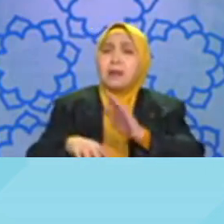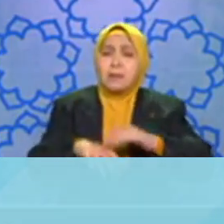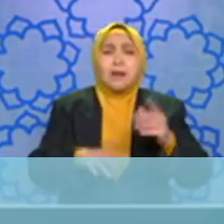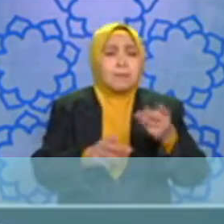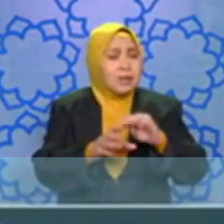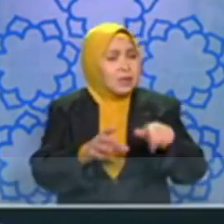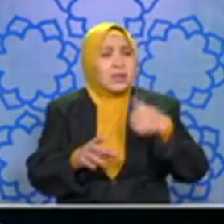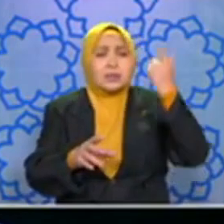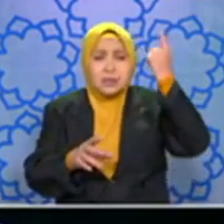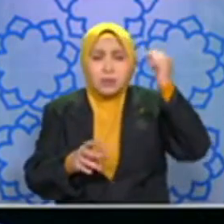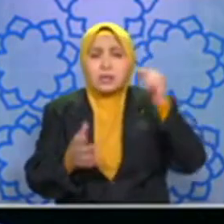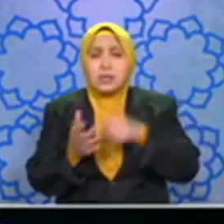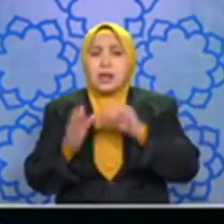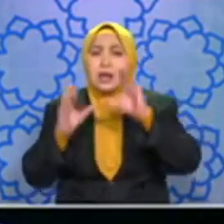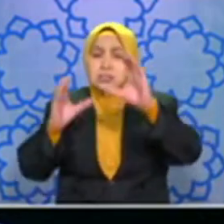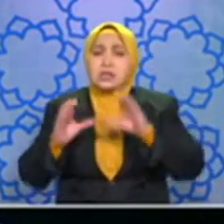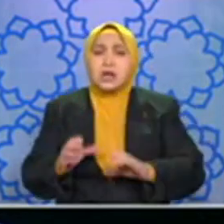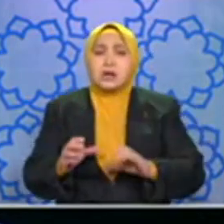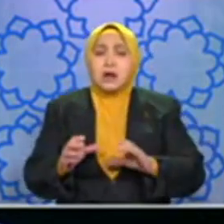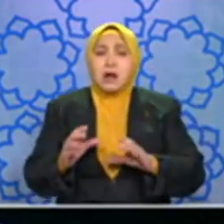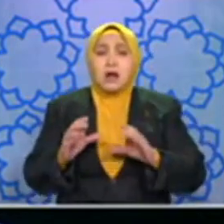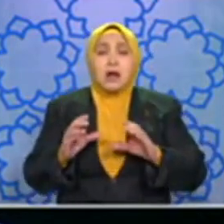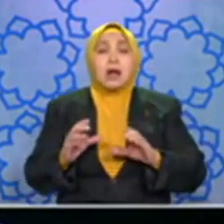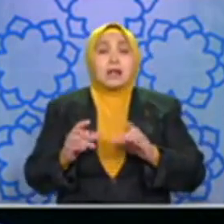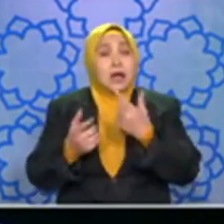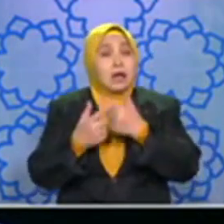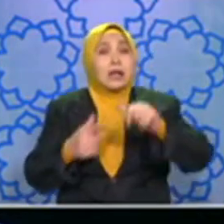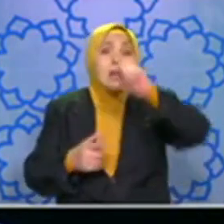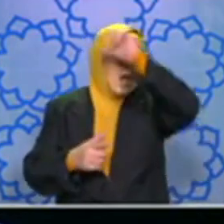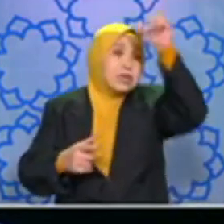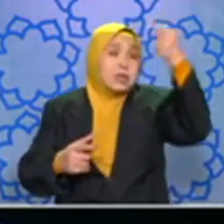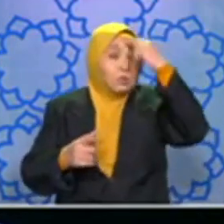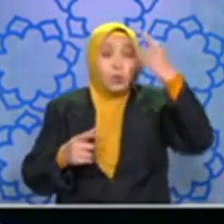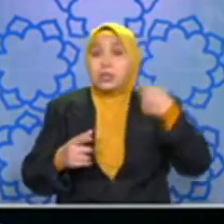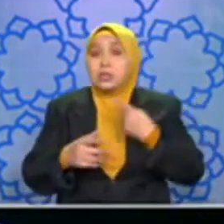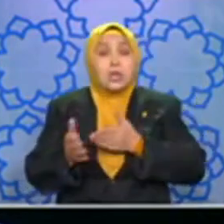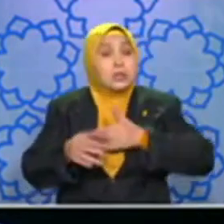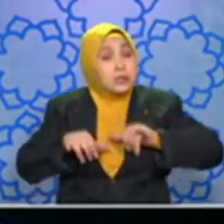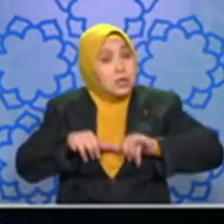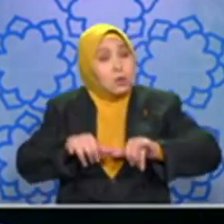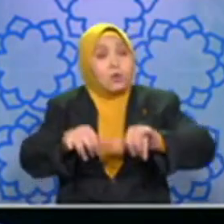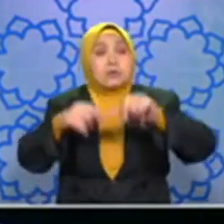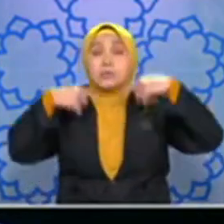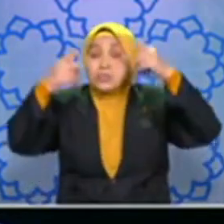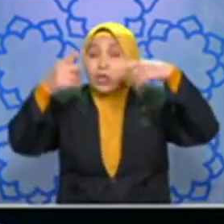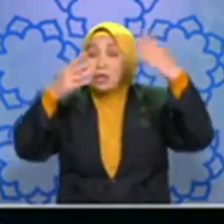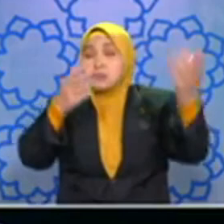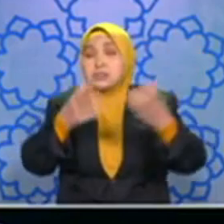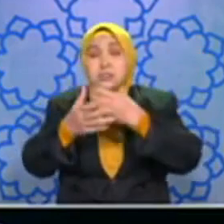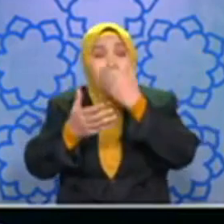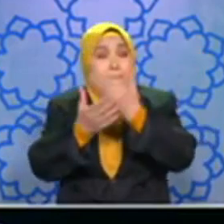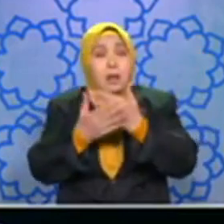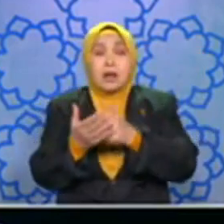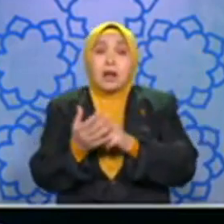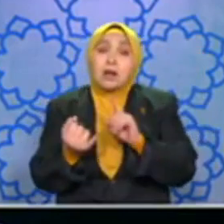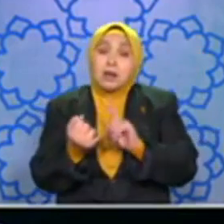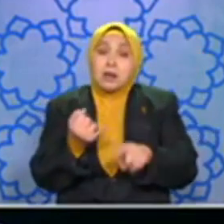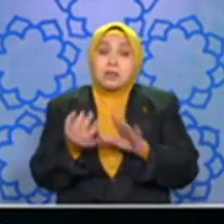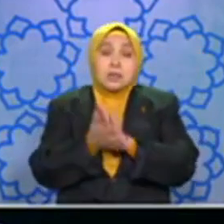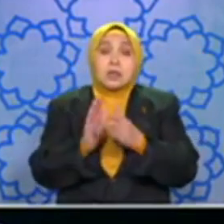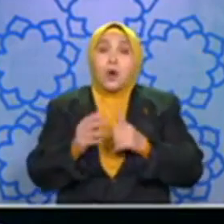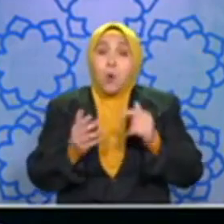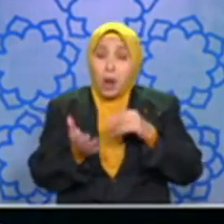bahawa inilah cara, formula daripada langit untuk kita terus berjaya sampai ke syurga. Kita bertemu ulangan pada malam